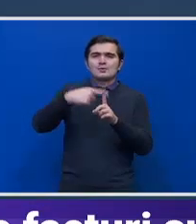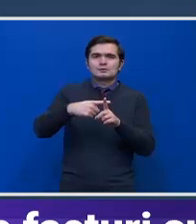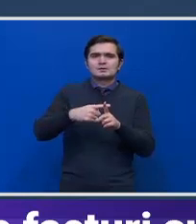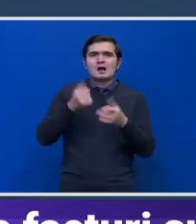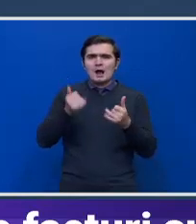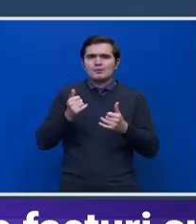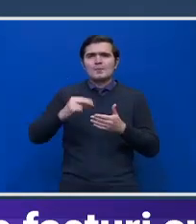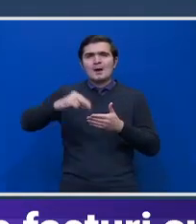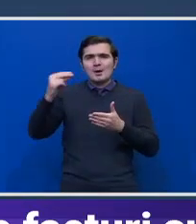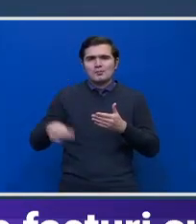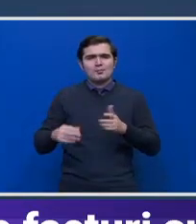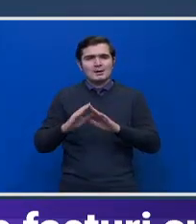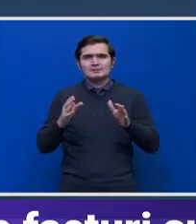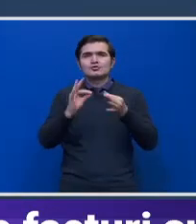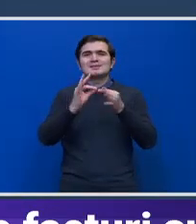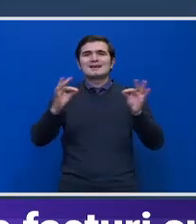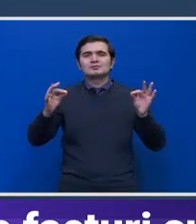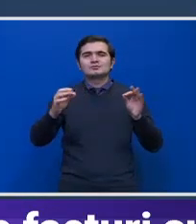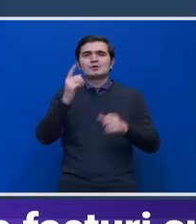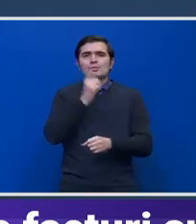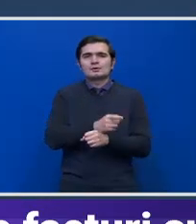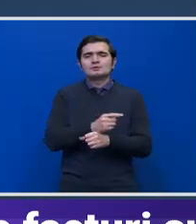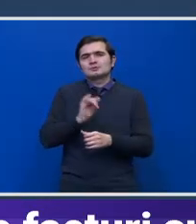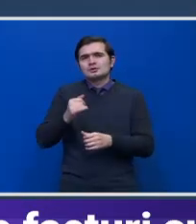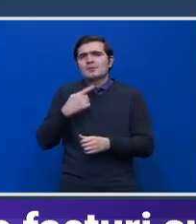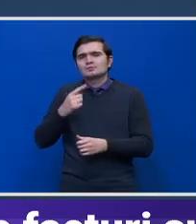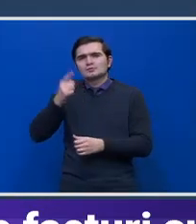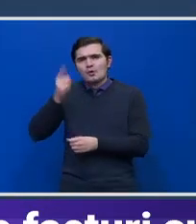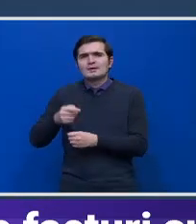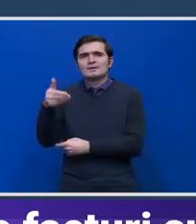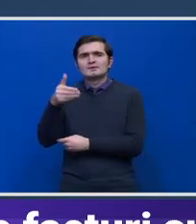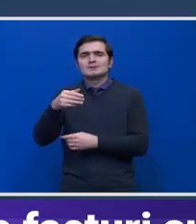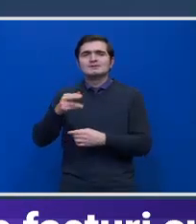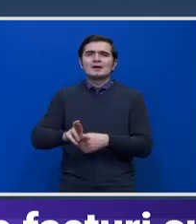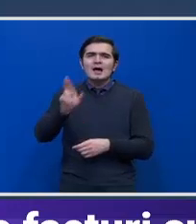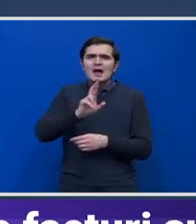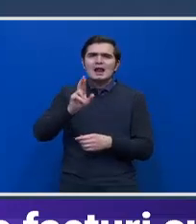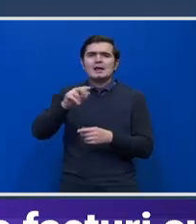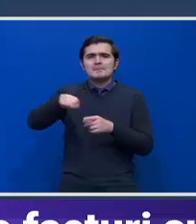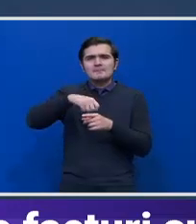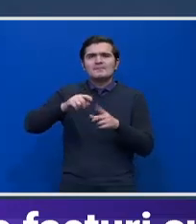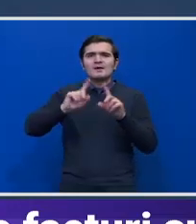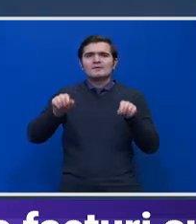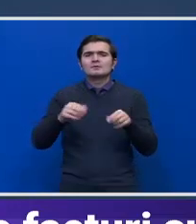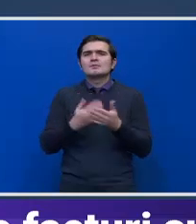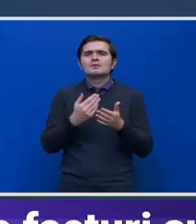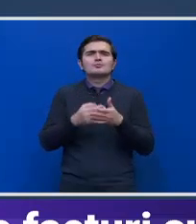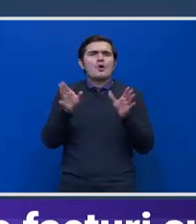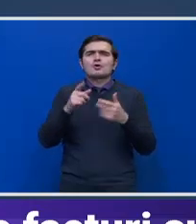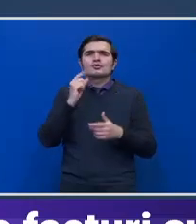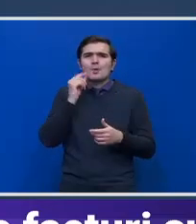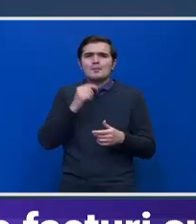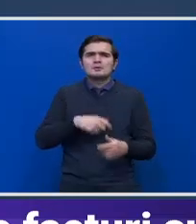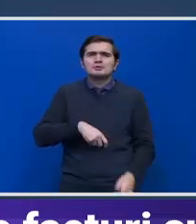aceasta am aprobat deja textul și am obligat furnizorii să le refacă, dar pentru oameni, pentru absolut oameni și